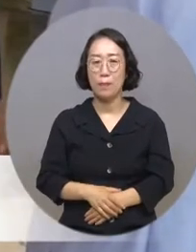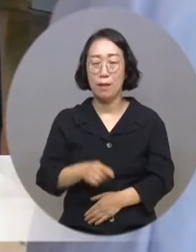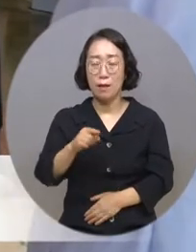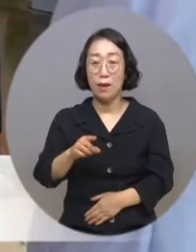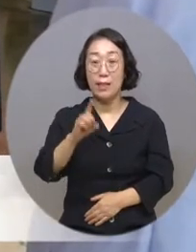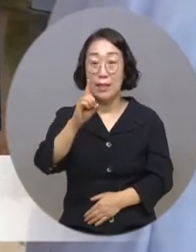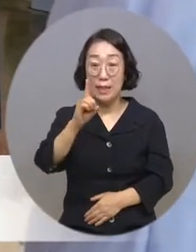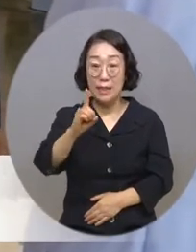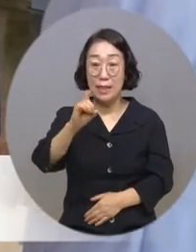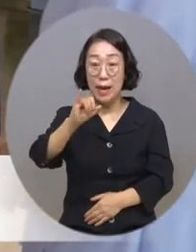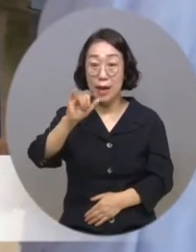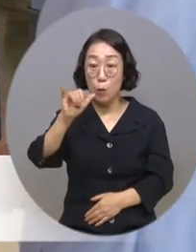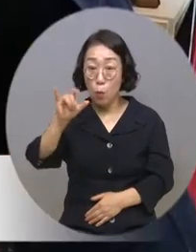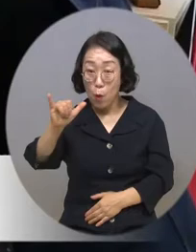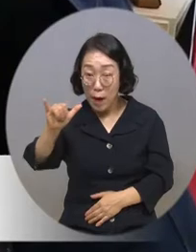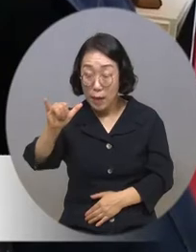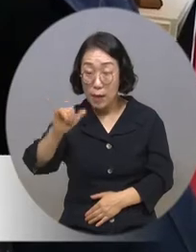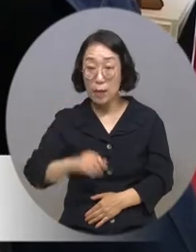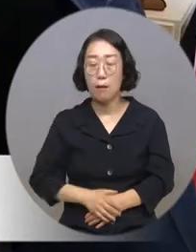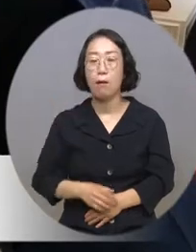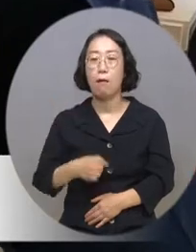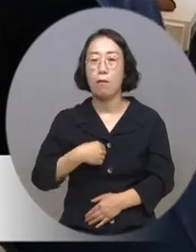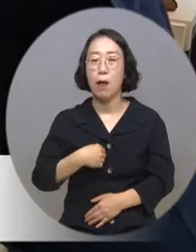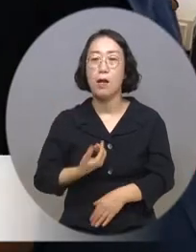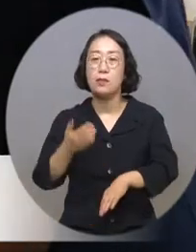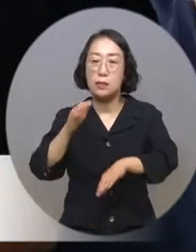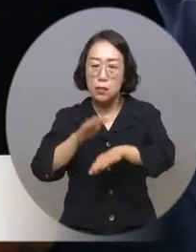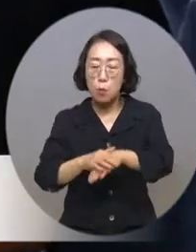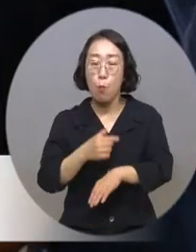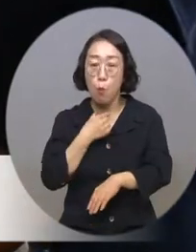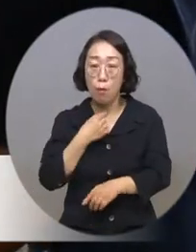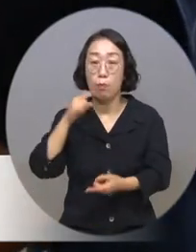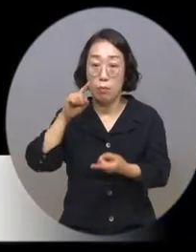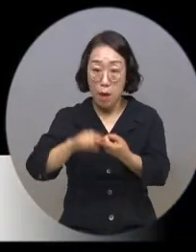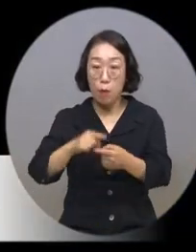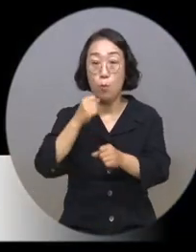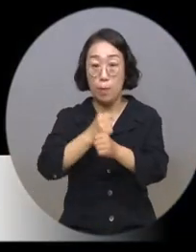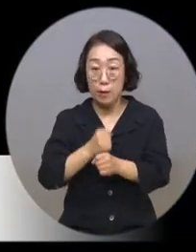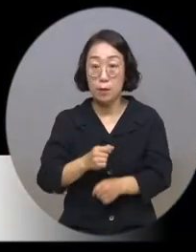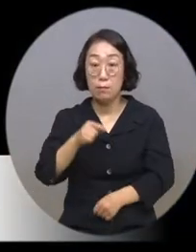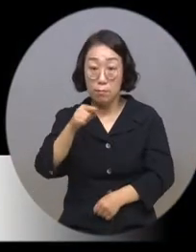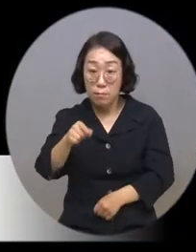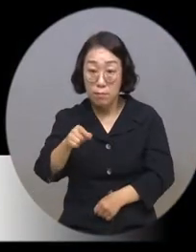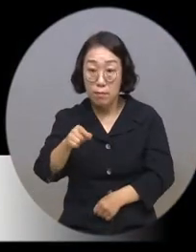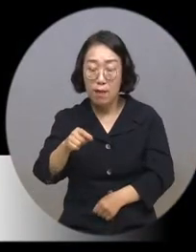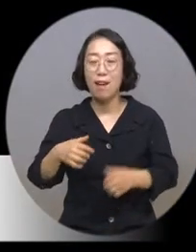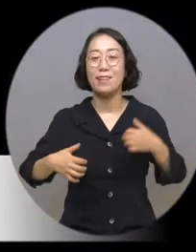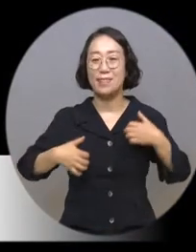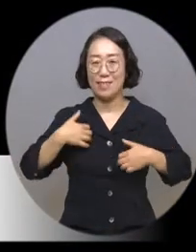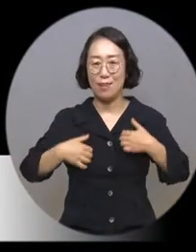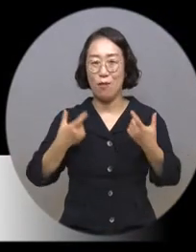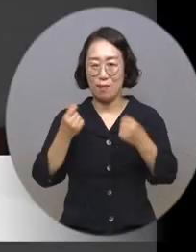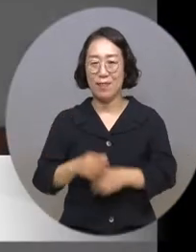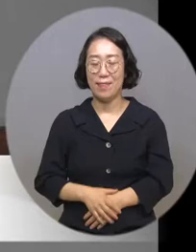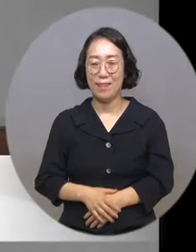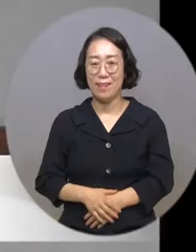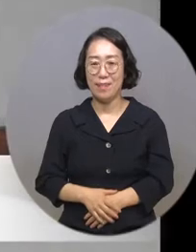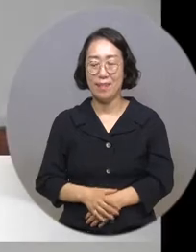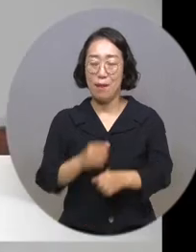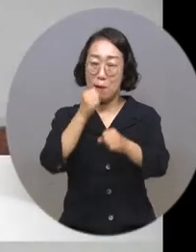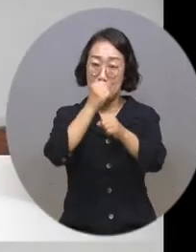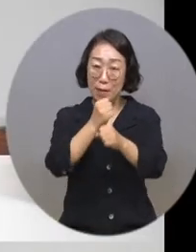DIY의 매력은 자기가 순수 직접 가구를 만들어가는 것에 대한 재미를 느낄 수 있는 것 같아요. 가구